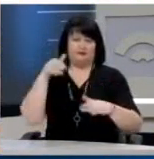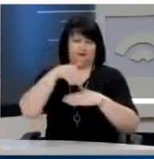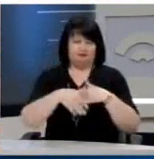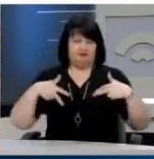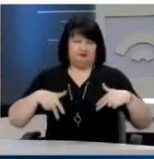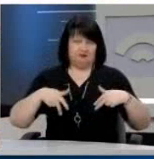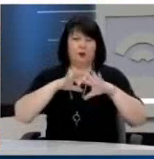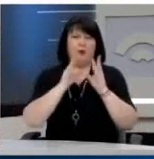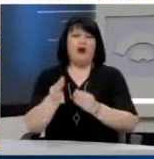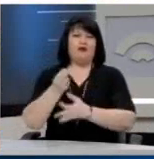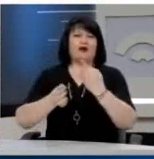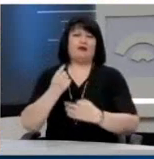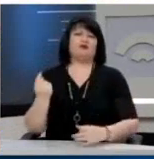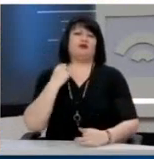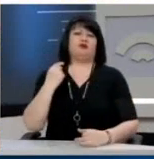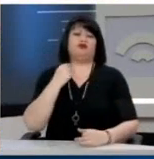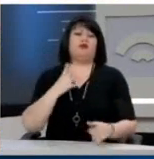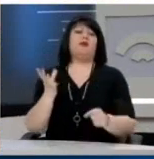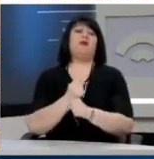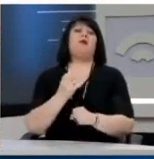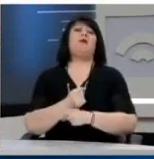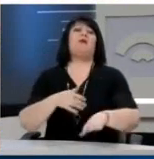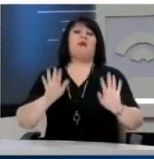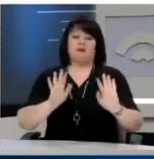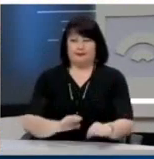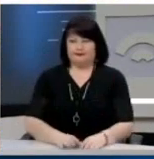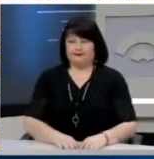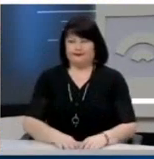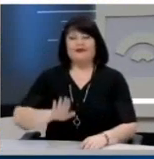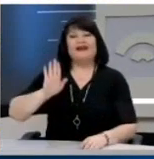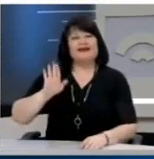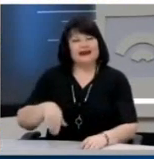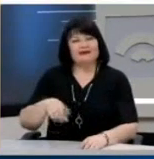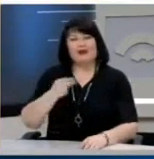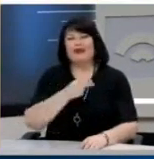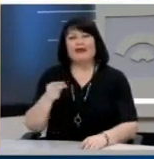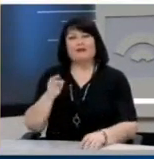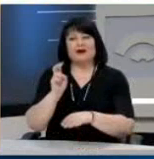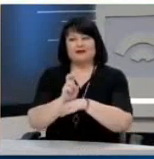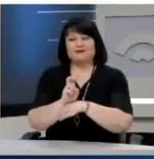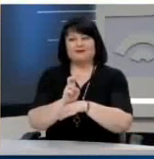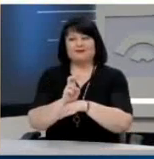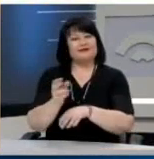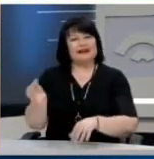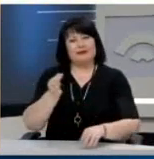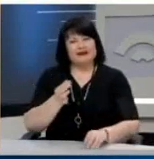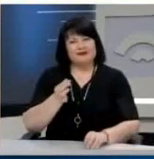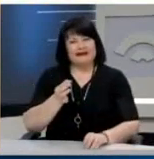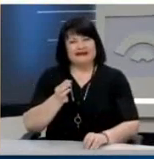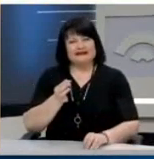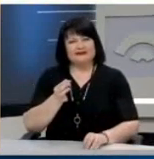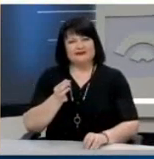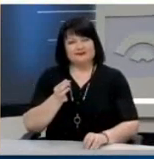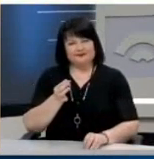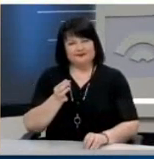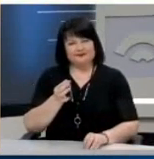Σε όλα αποτύχατε. Τώρα έχει μείνει μία τελευταία πρόβλεψη. Μία τελευταία πρόβλεψη για να καταρρεύσει